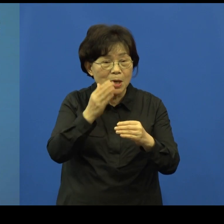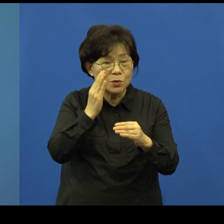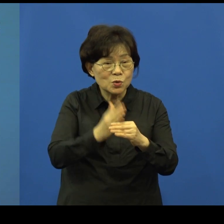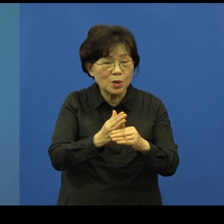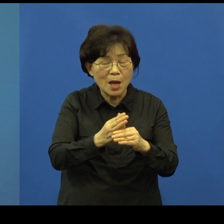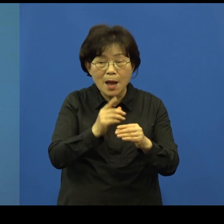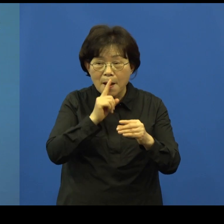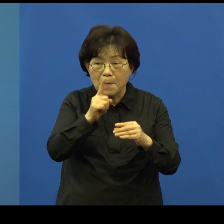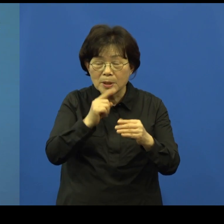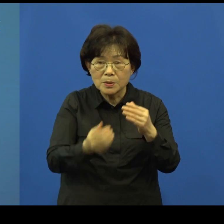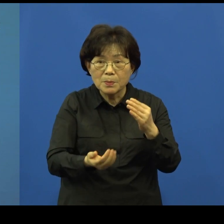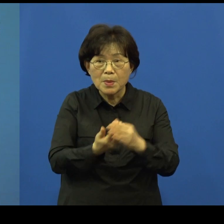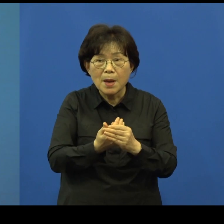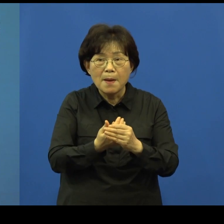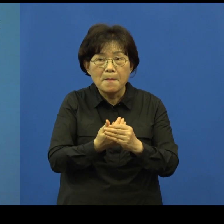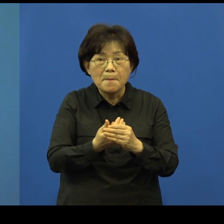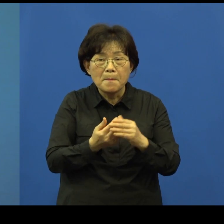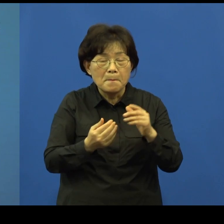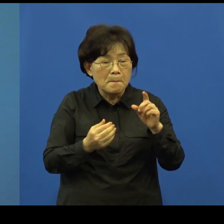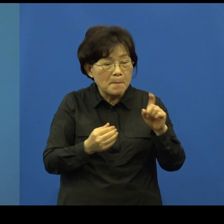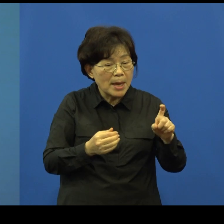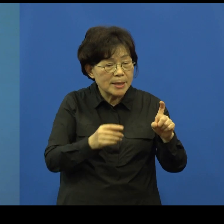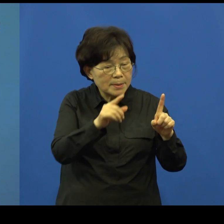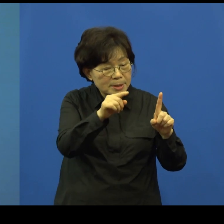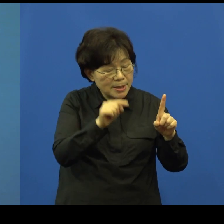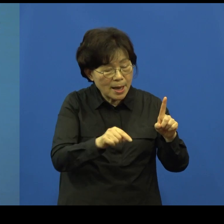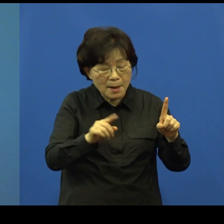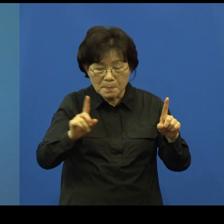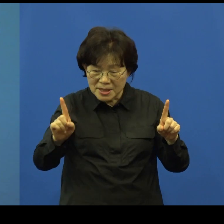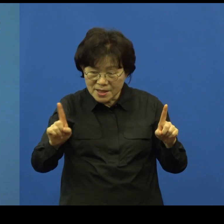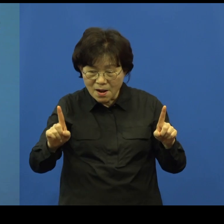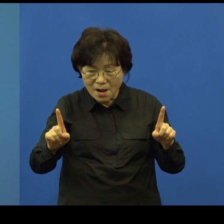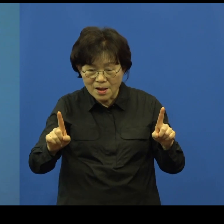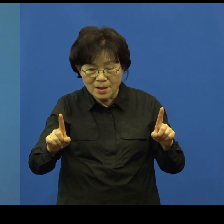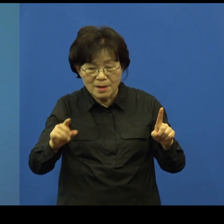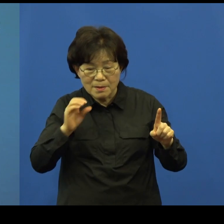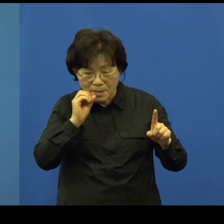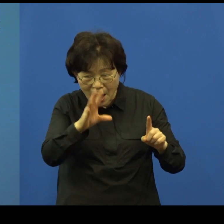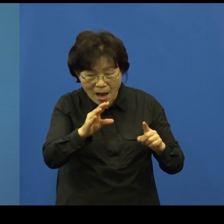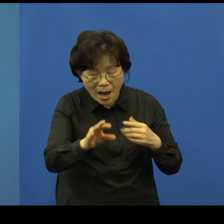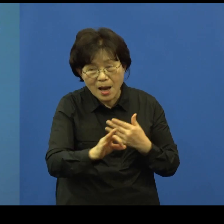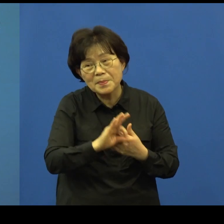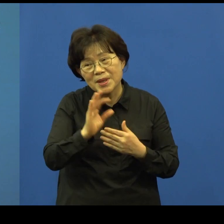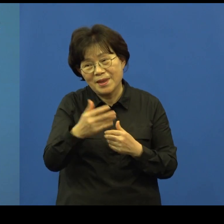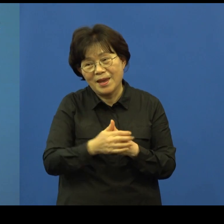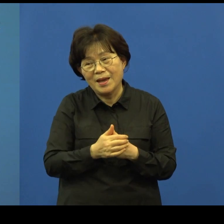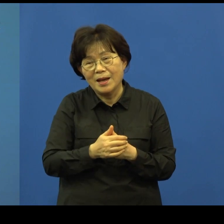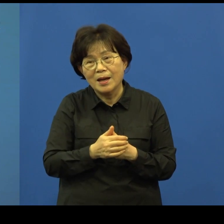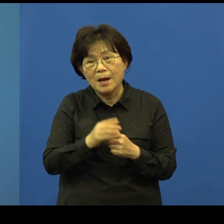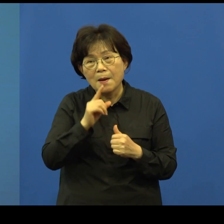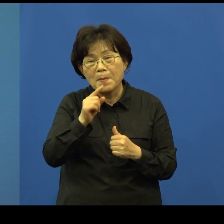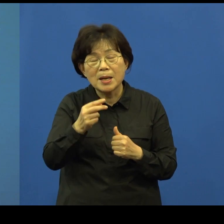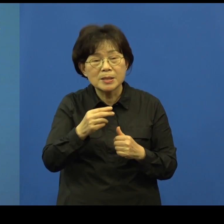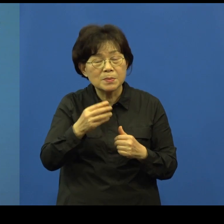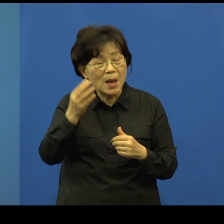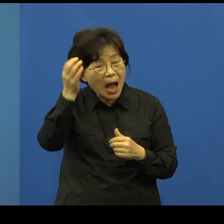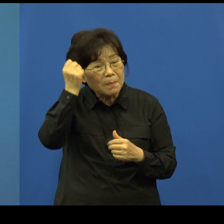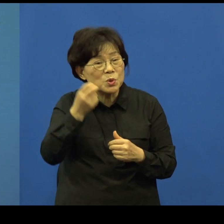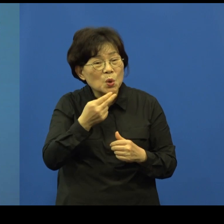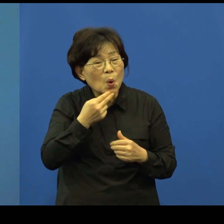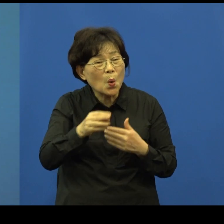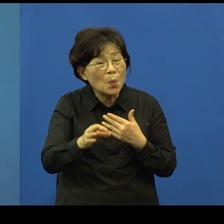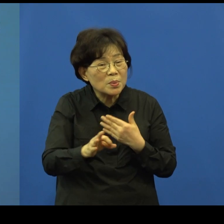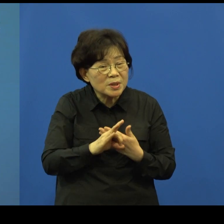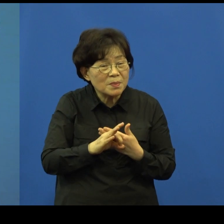툭 튀어나와요. 몇 장 몇 절 이렇게 탁 나와야죠. 그 말씀이 없는 사람은 괜히